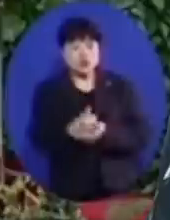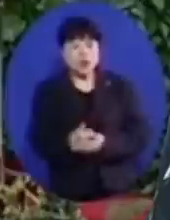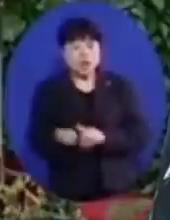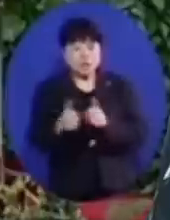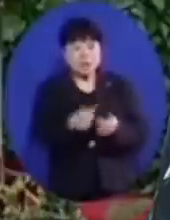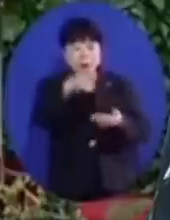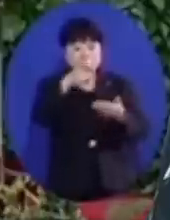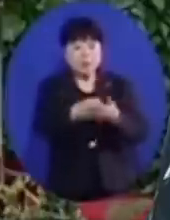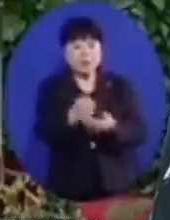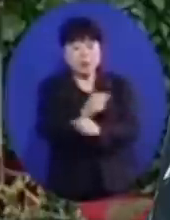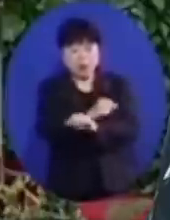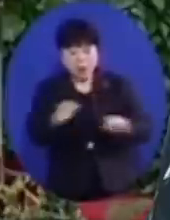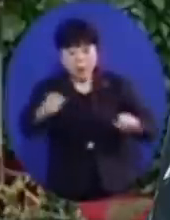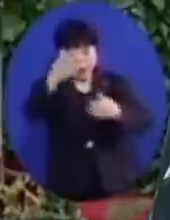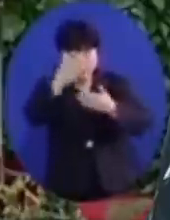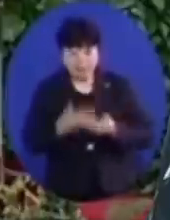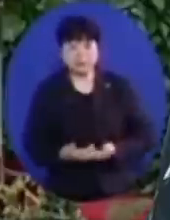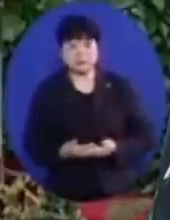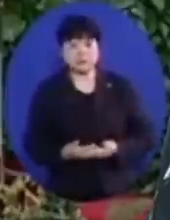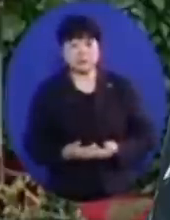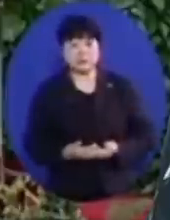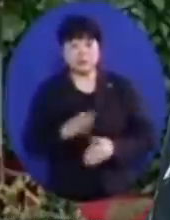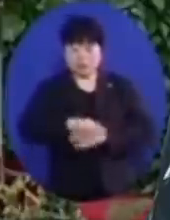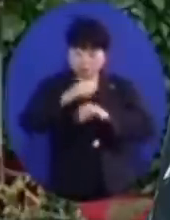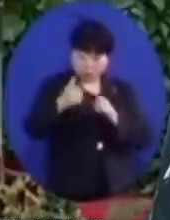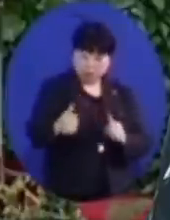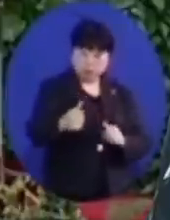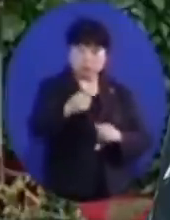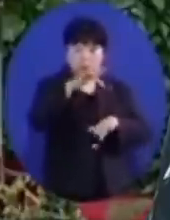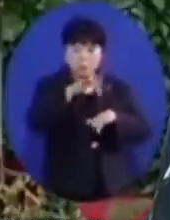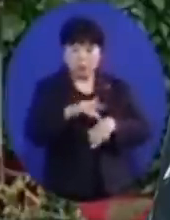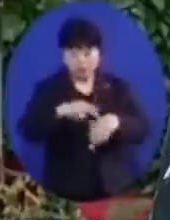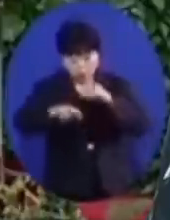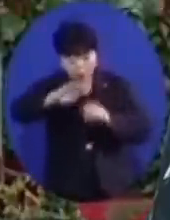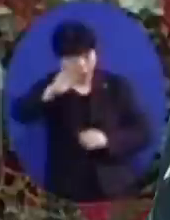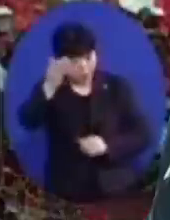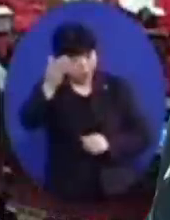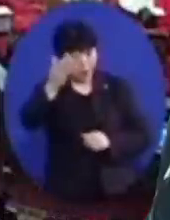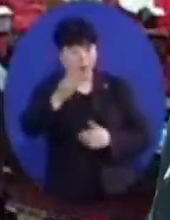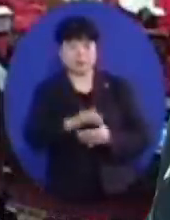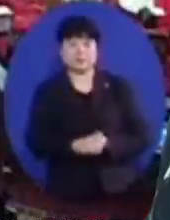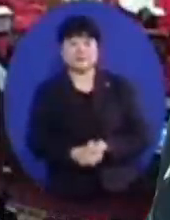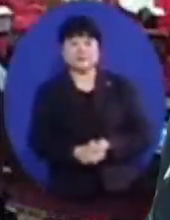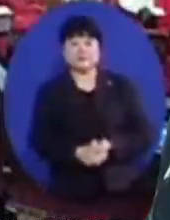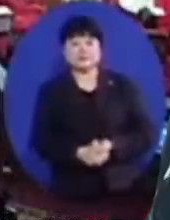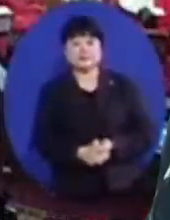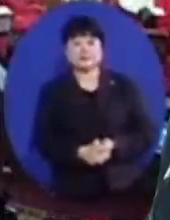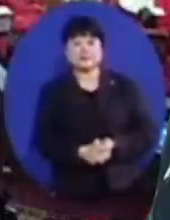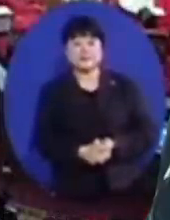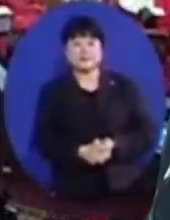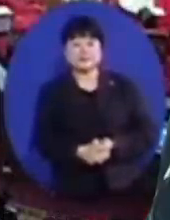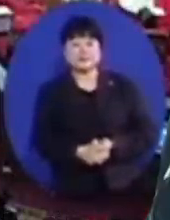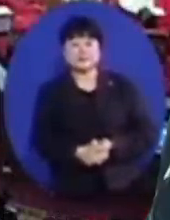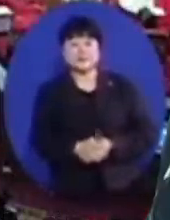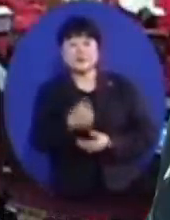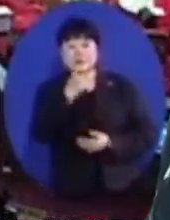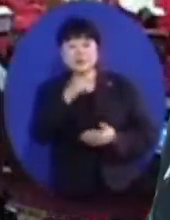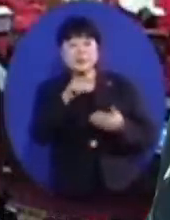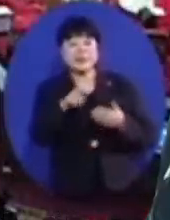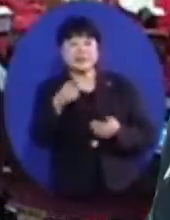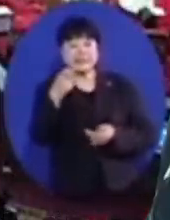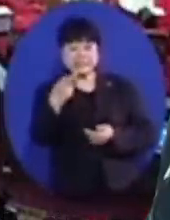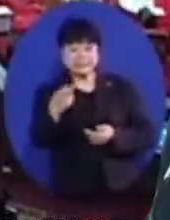알면은 당당히 일어서서 대적하면 마귀는 한길로 왔다가 일곱 길로 도망치게 되는 것입니다 로마서 8장